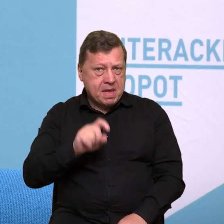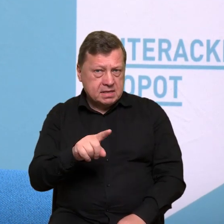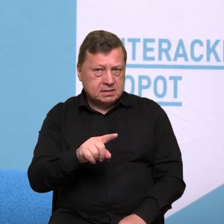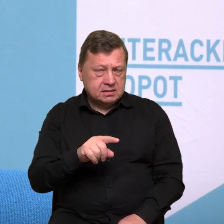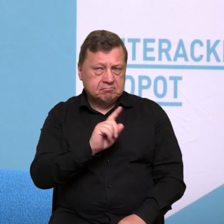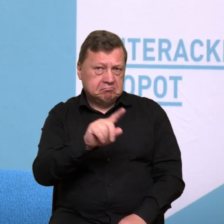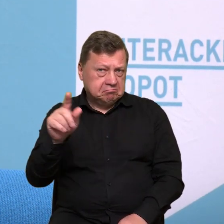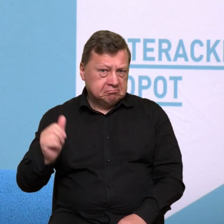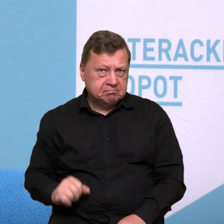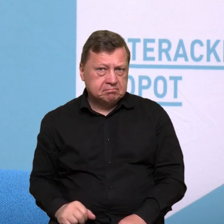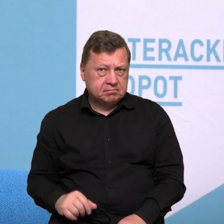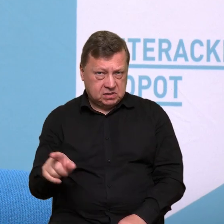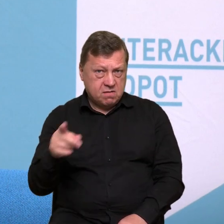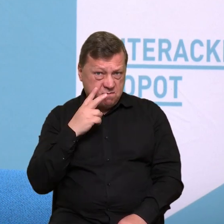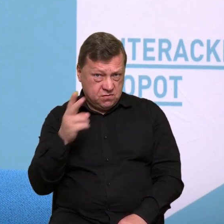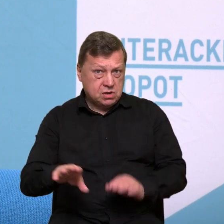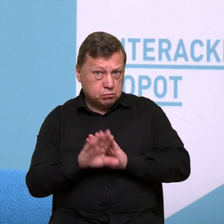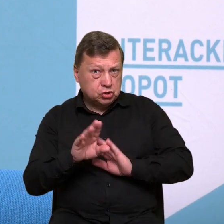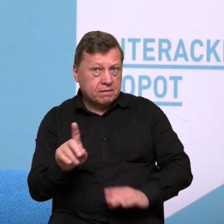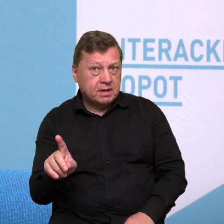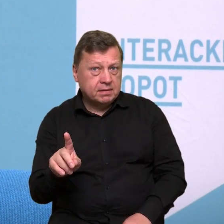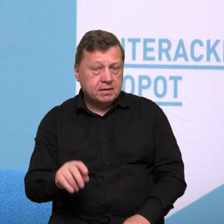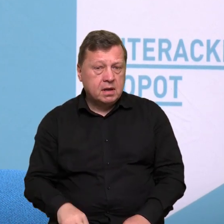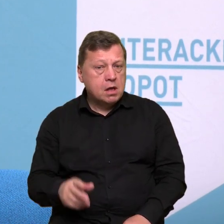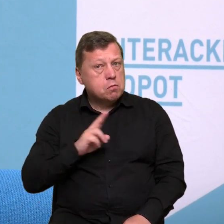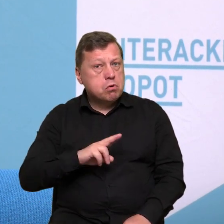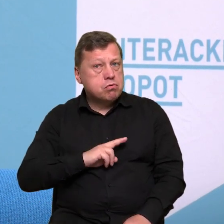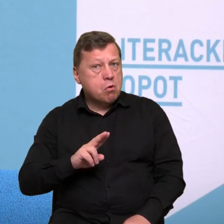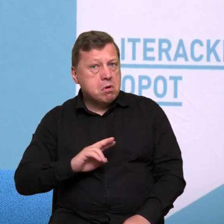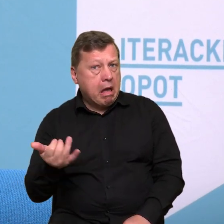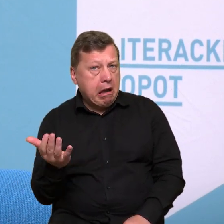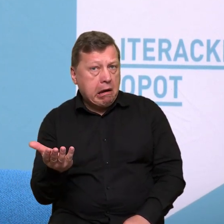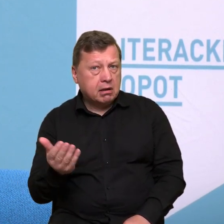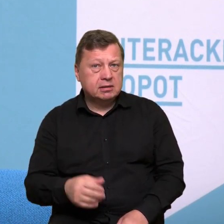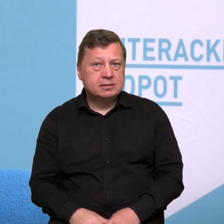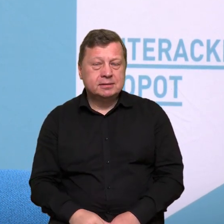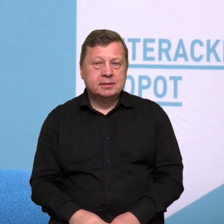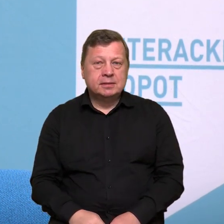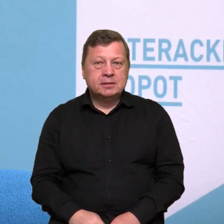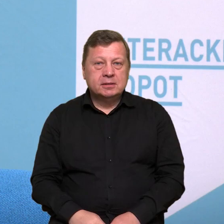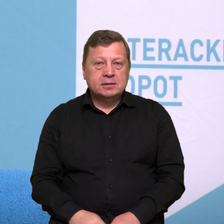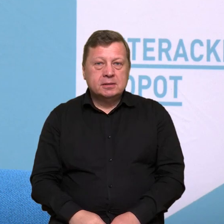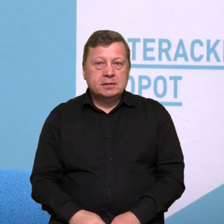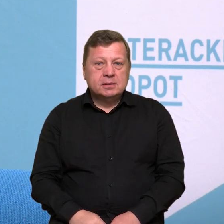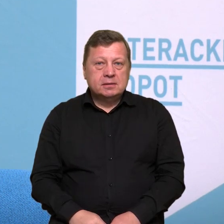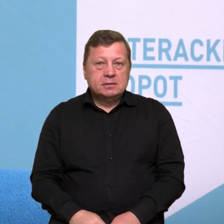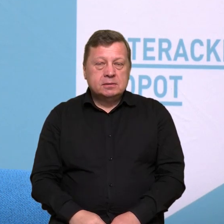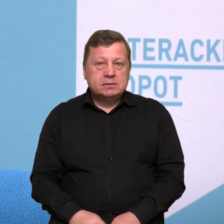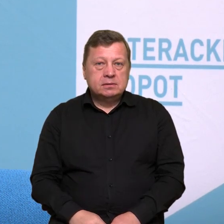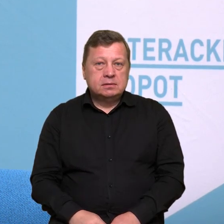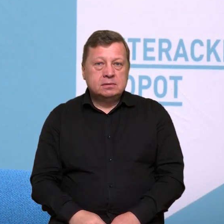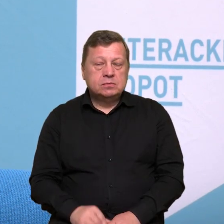teatrach. Widziałaś te przedstawienia? Jak ci się podobały? I przede wszystkim,